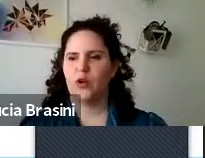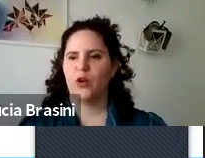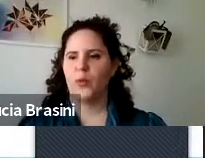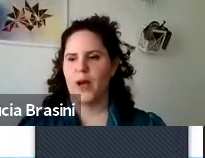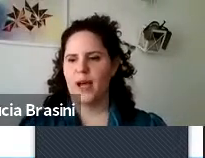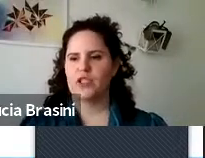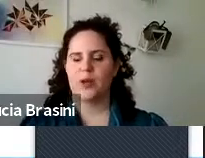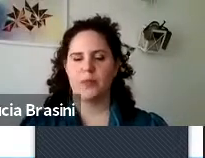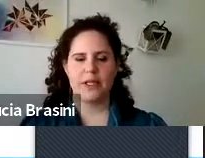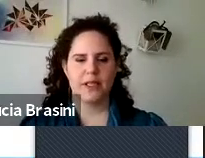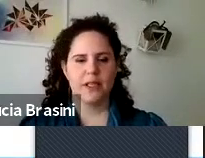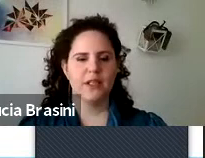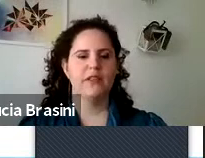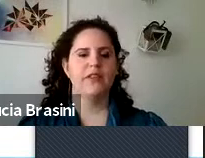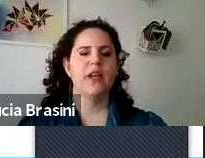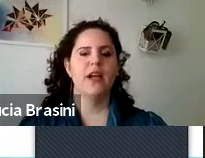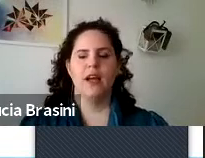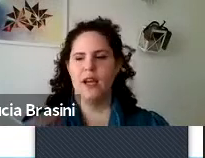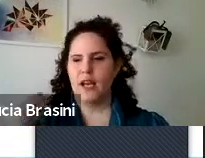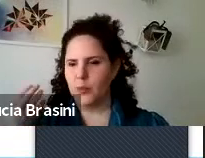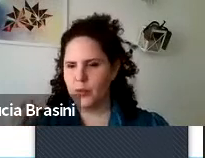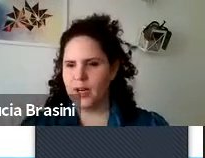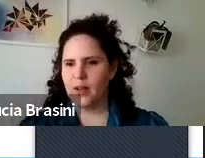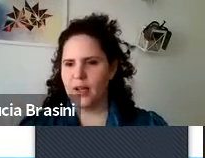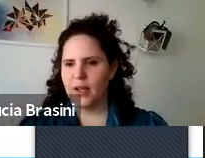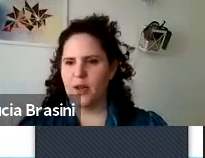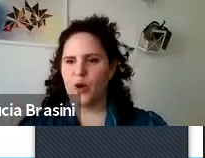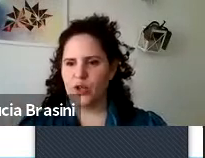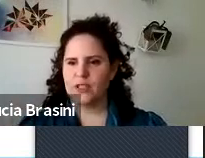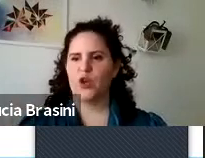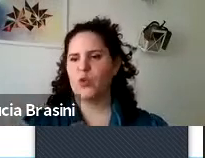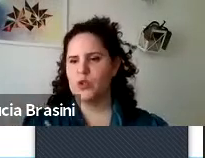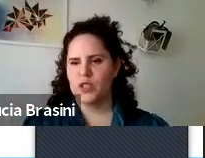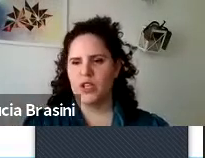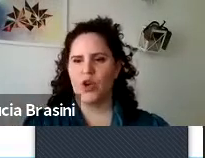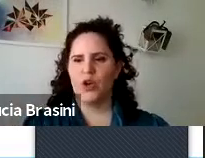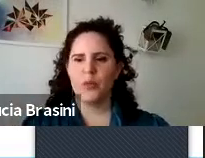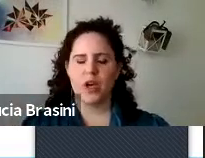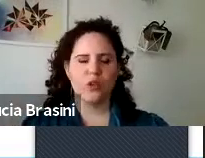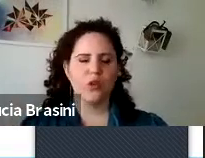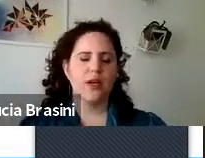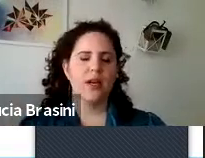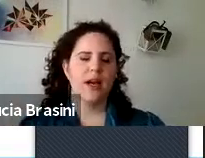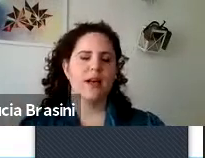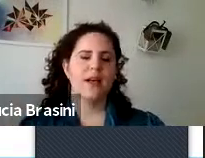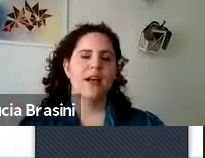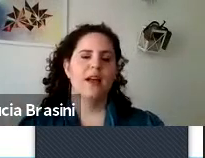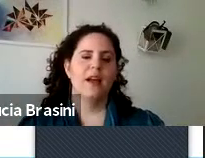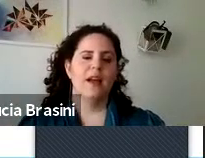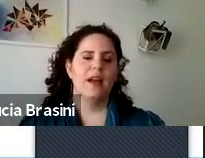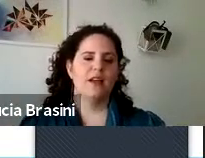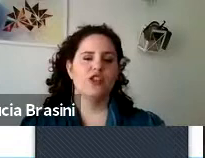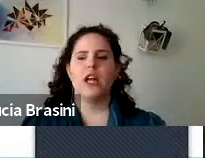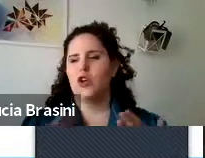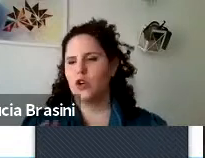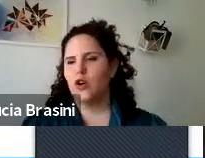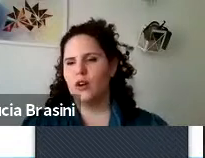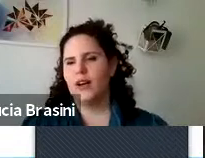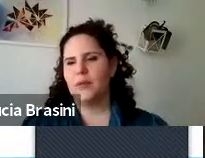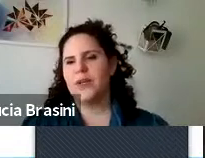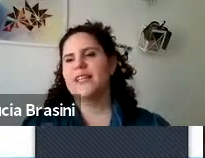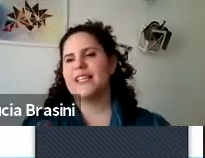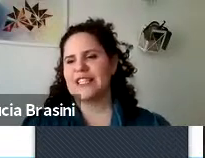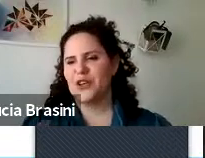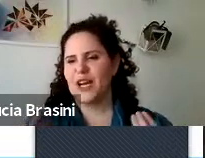appunto logopedici, abilitativi e le protesi acustiche e l'impianto cocleare,